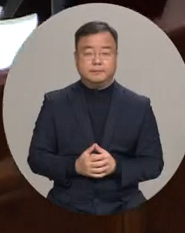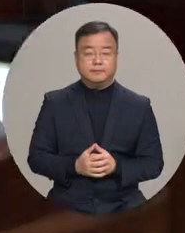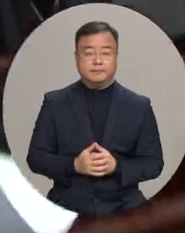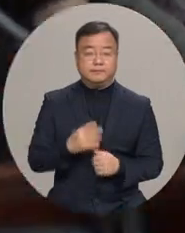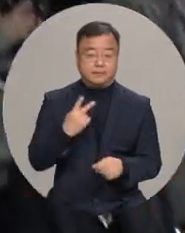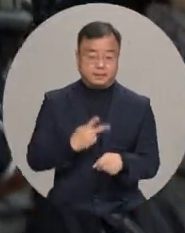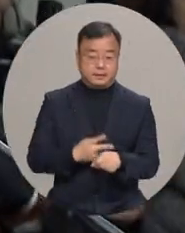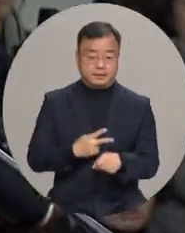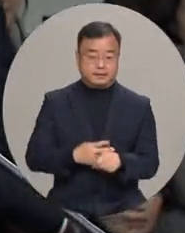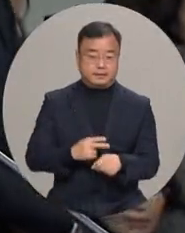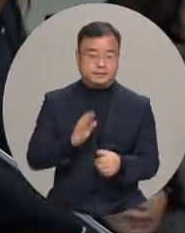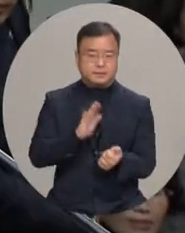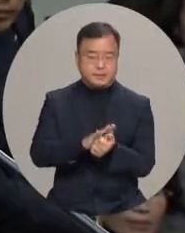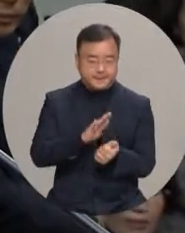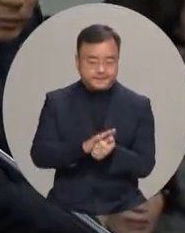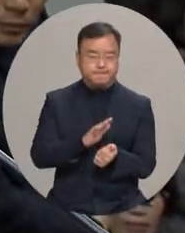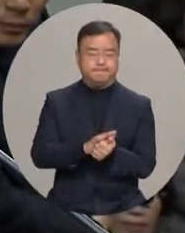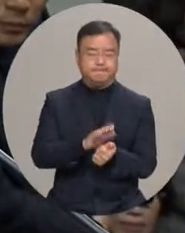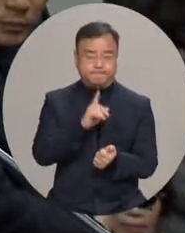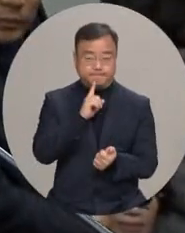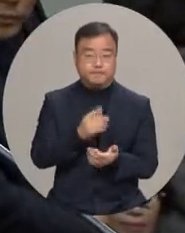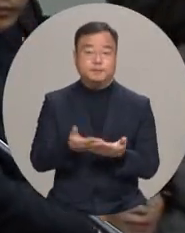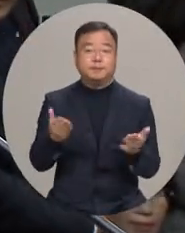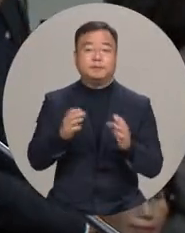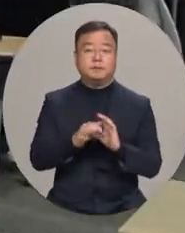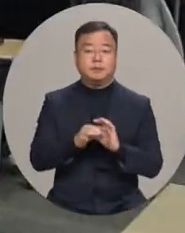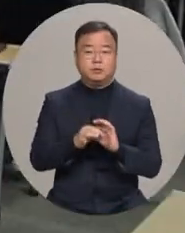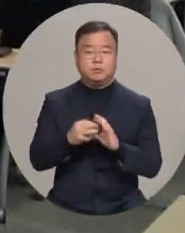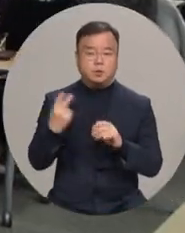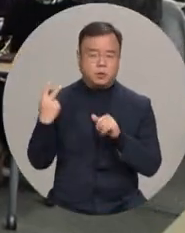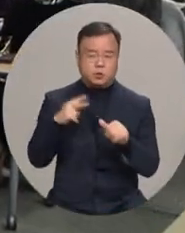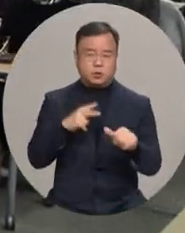스승의 응원 덕에 끝없이 도전할 수 있었습니다.